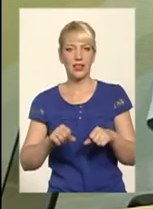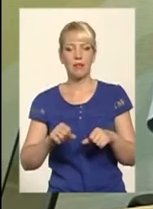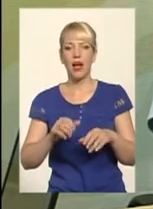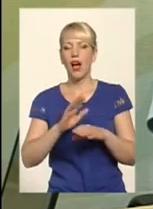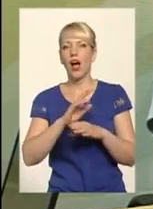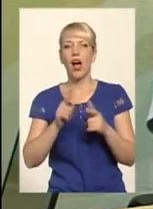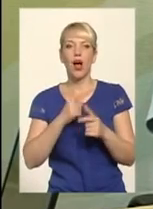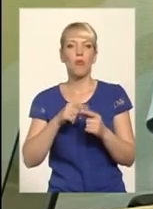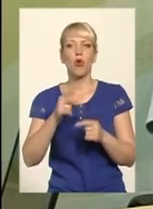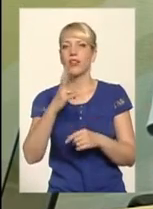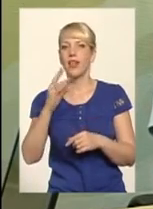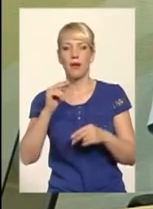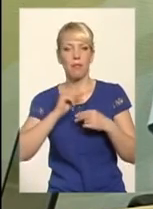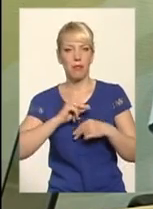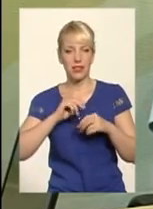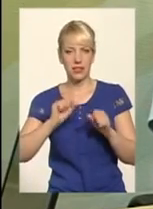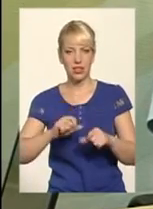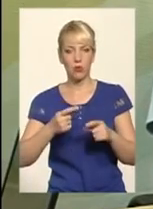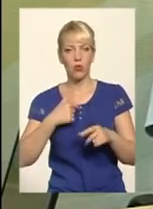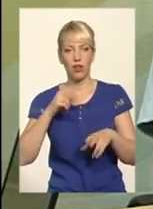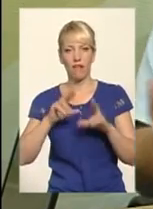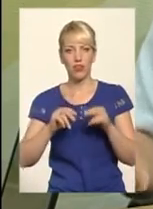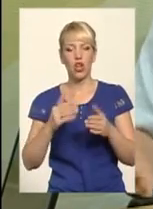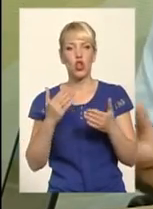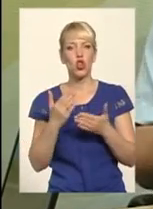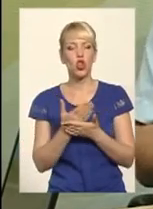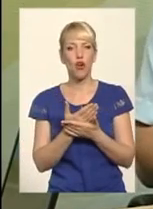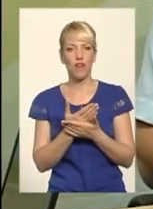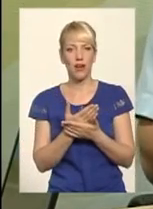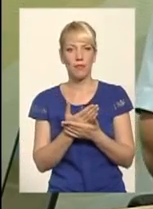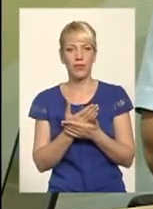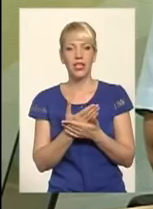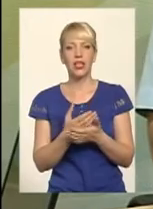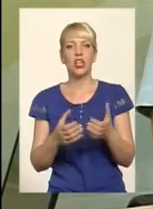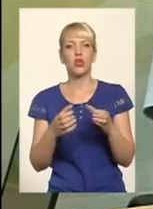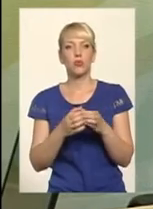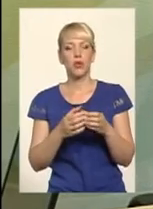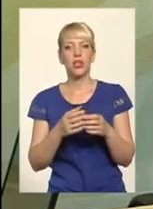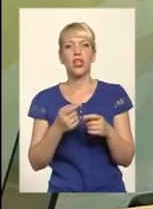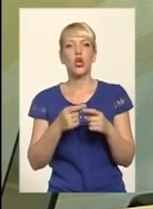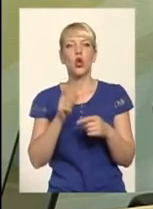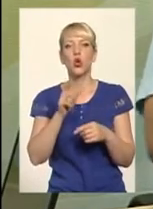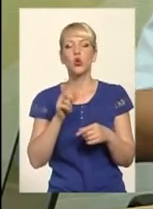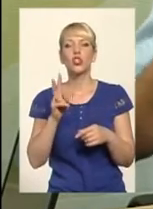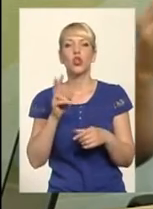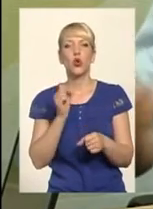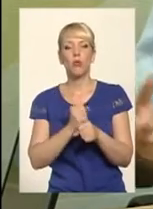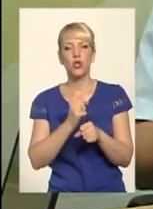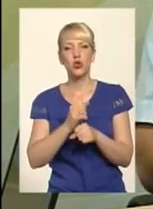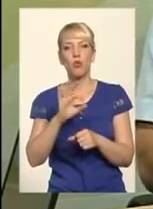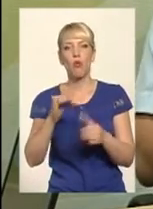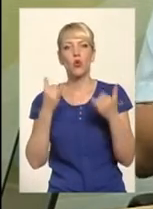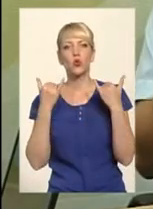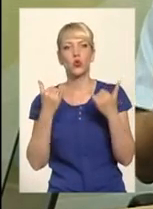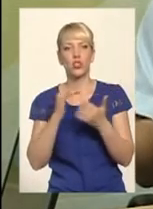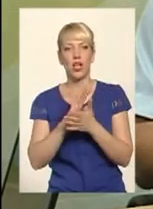непрацездатним взагалі. Тому я вважаю, що нова генерація, та й сьогодні, не можна сказати, що нова генерація, і ті, які працюють по сучасних умовах, керівники,